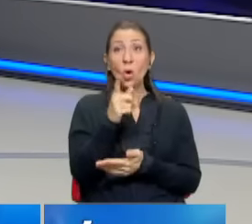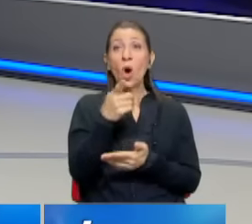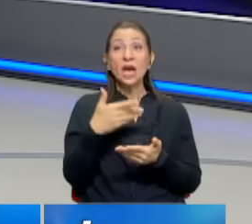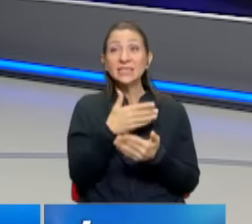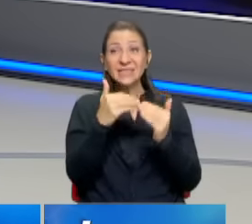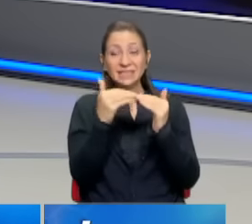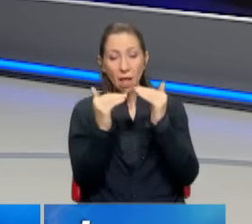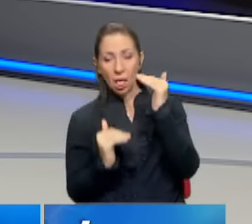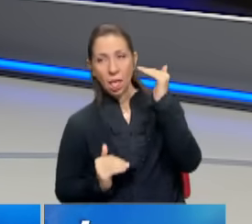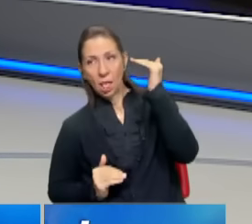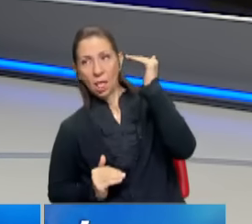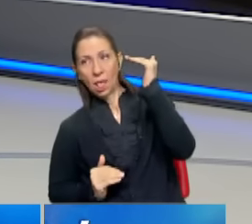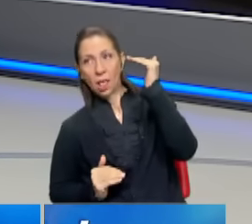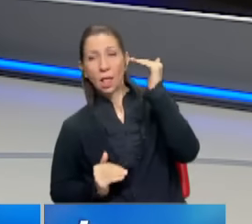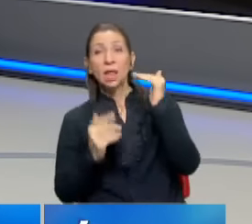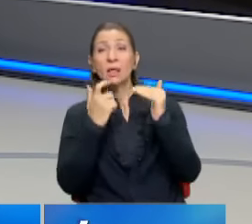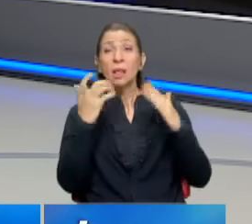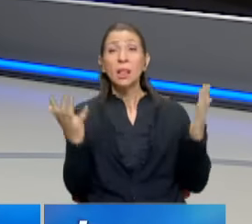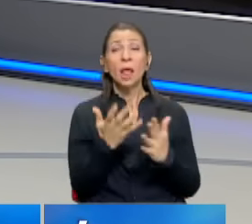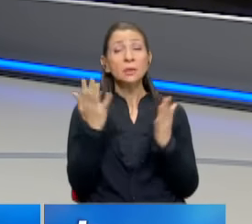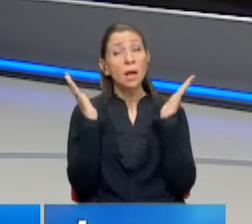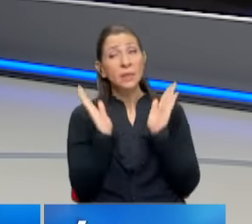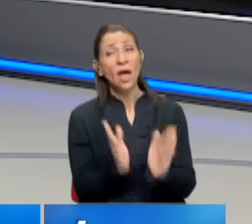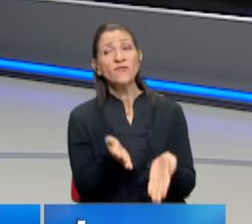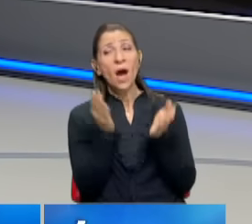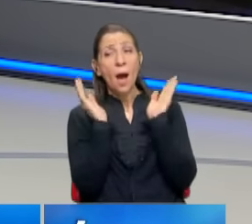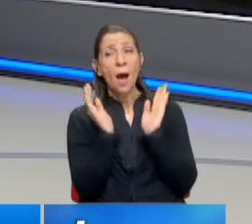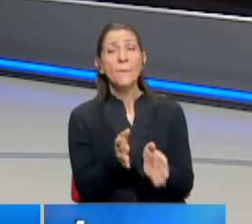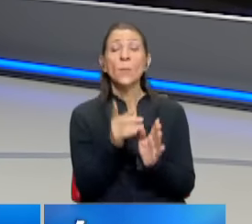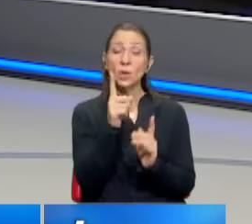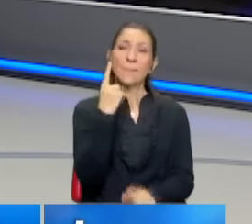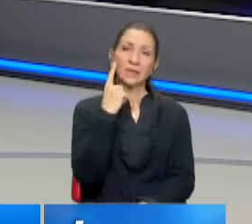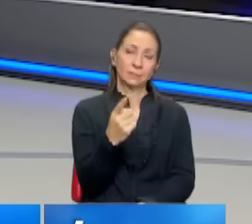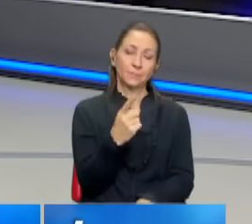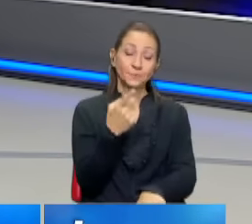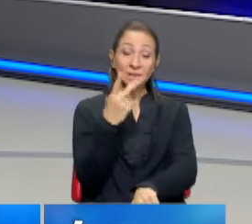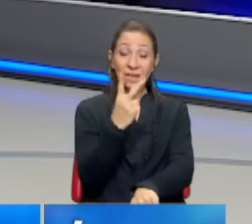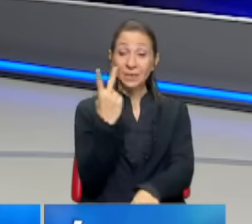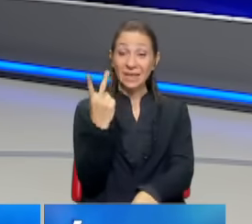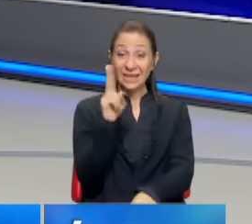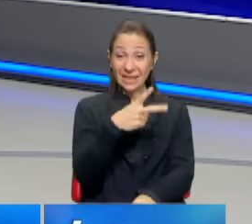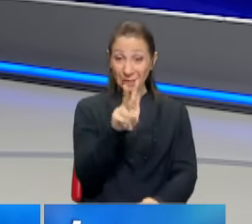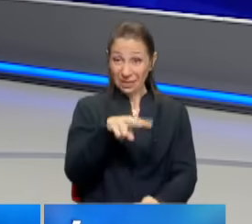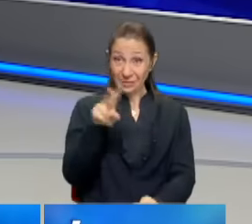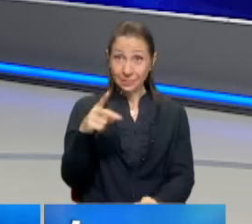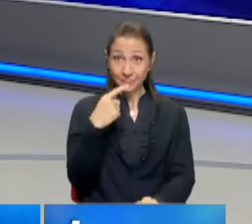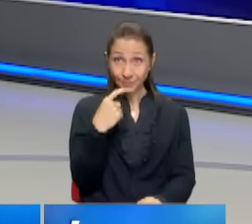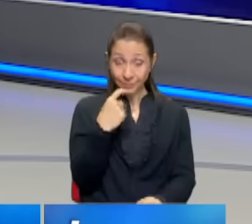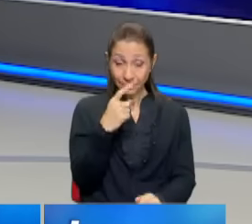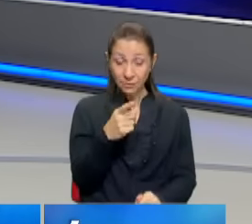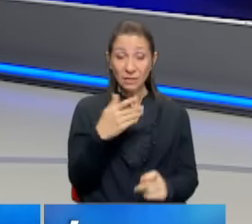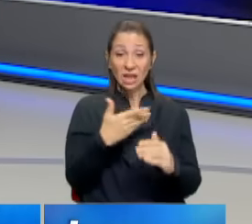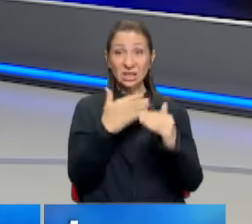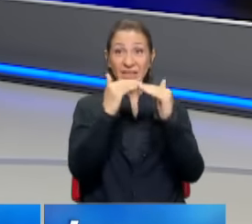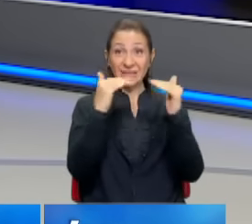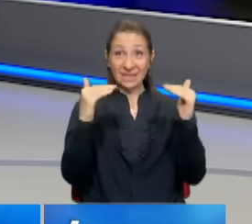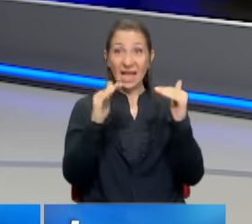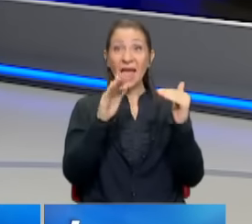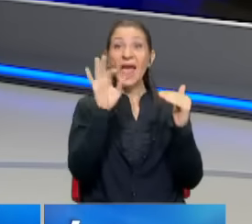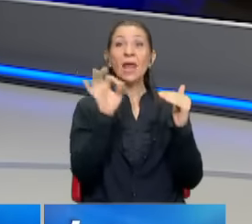açlık sınırının altında kalıyor? Yıllardır da kalmaya devam ediyor. Ona bakalım. 2022 yılında açlık